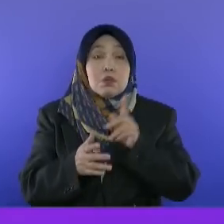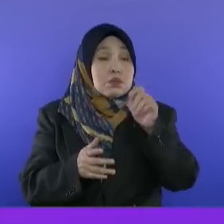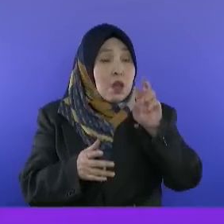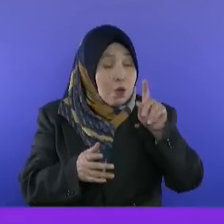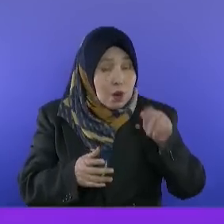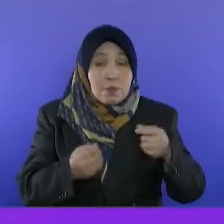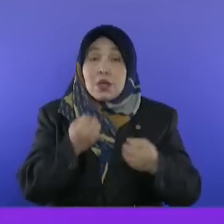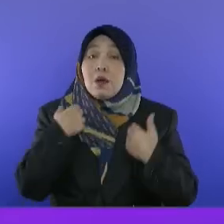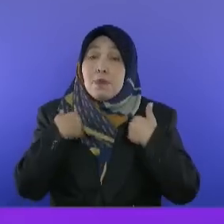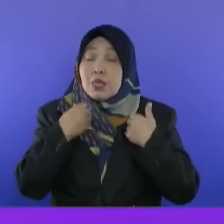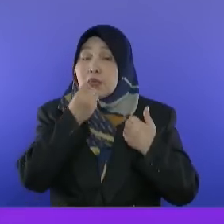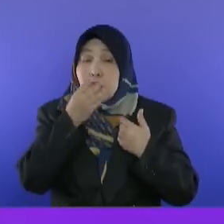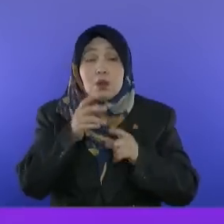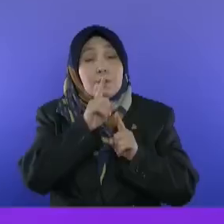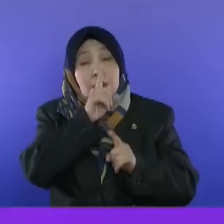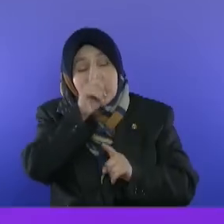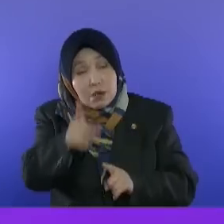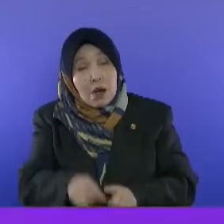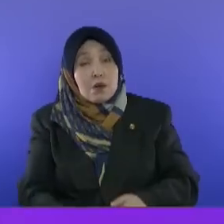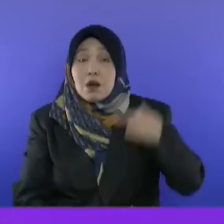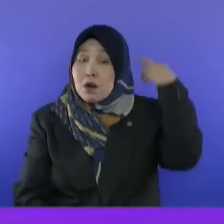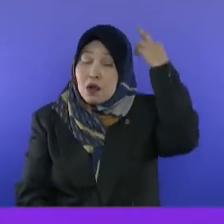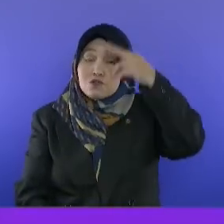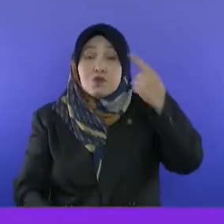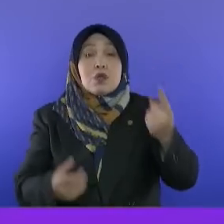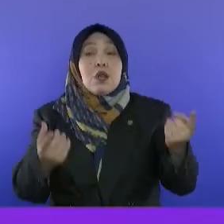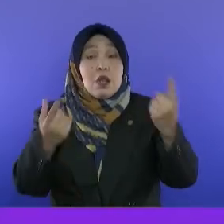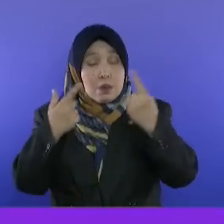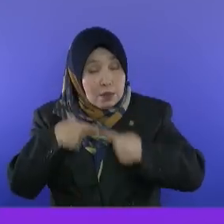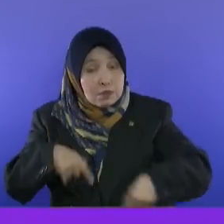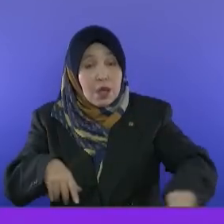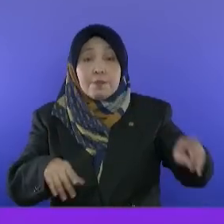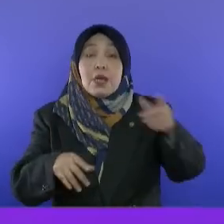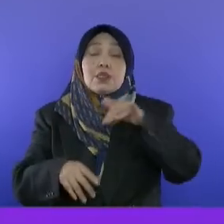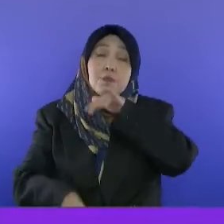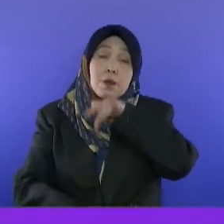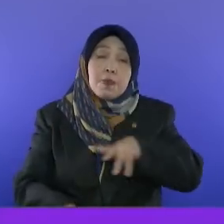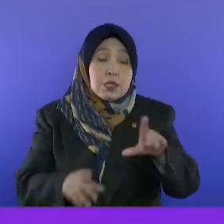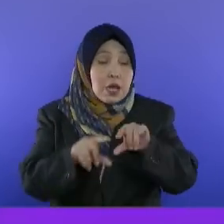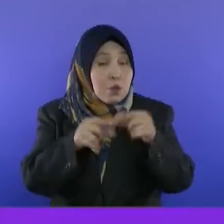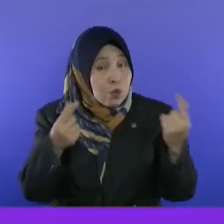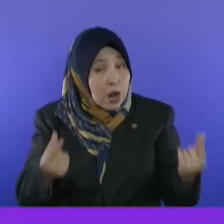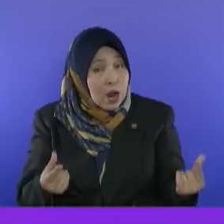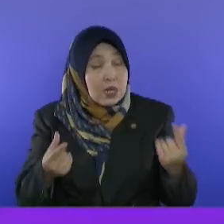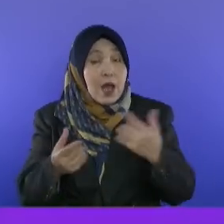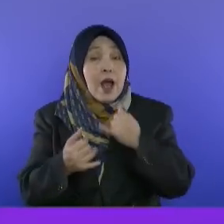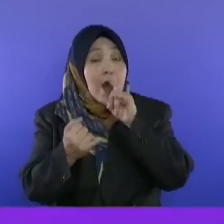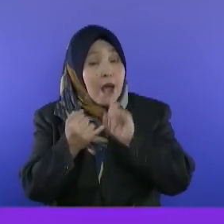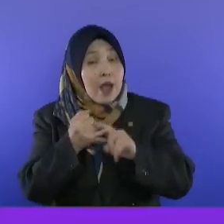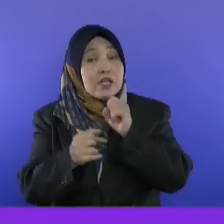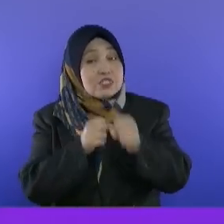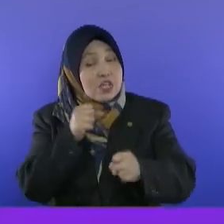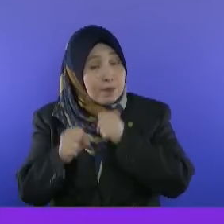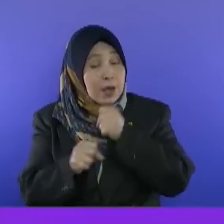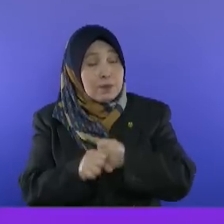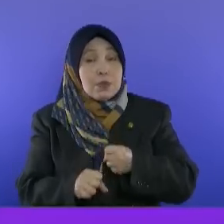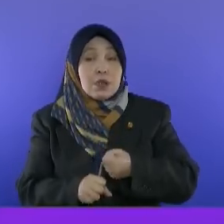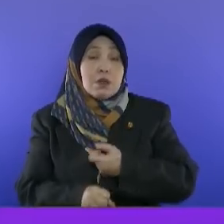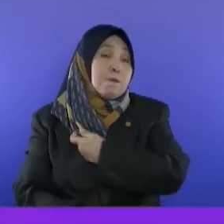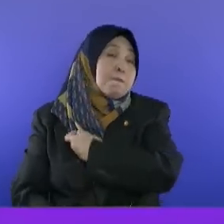memberitahu tentang kebenaran Rasul kehadiran Nabi Muhammad dan juga Alquran risalah akhir zaman maka mereka